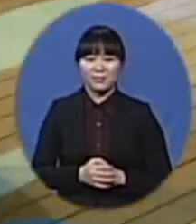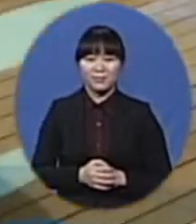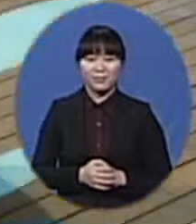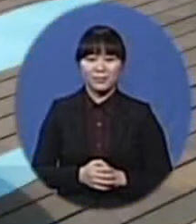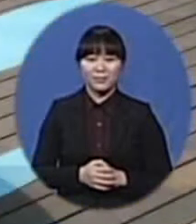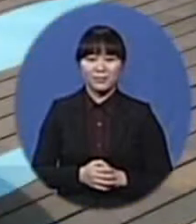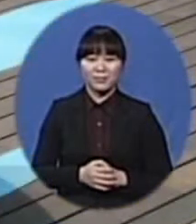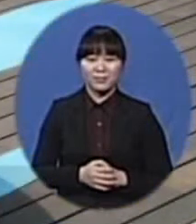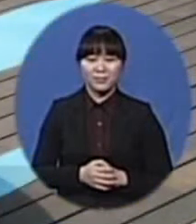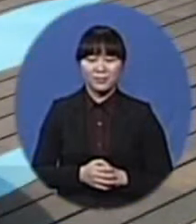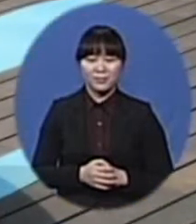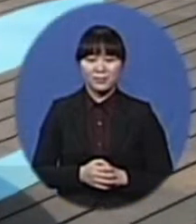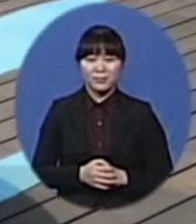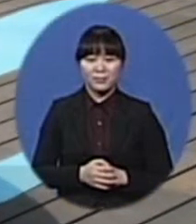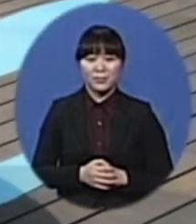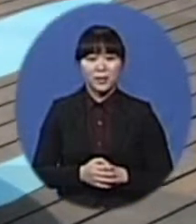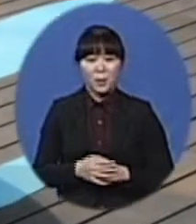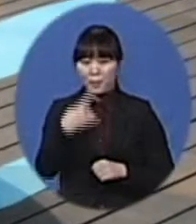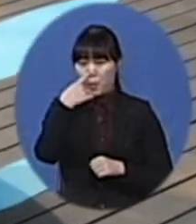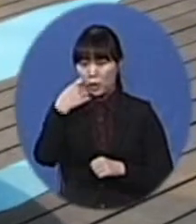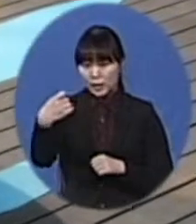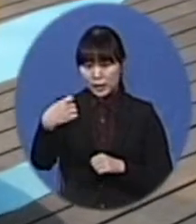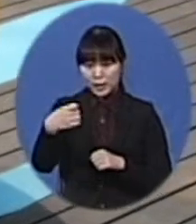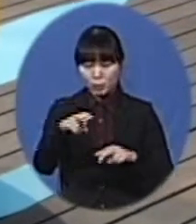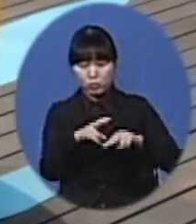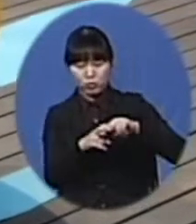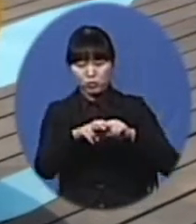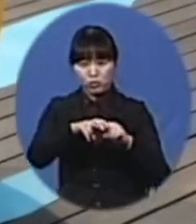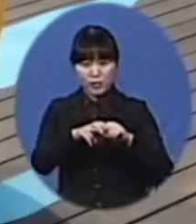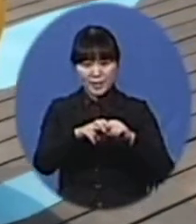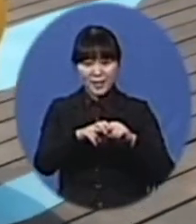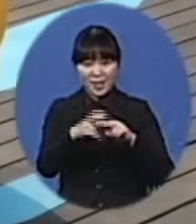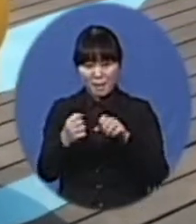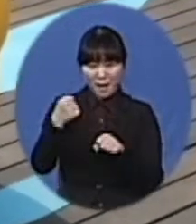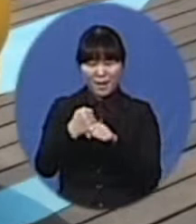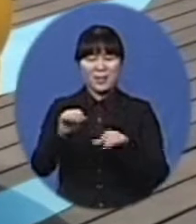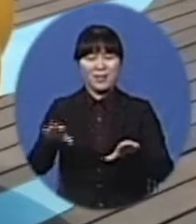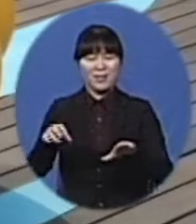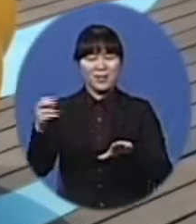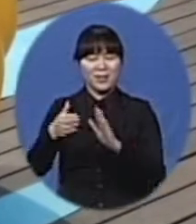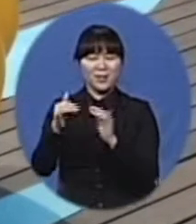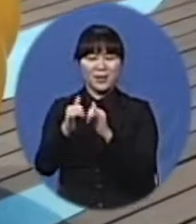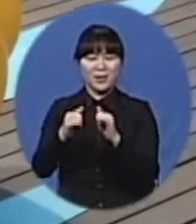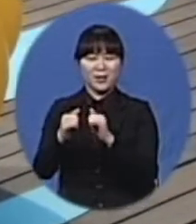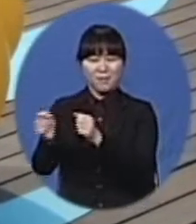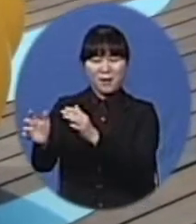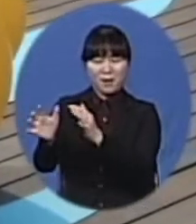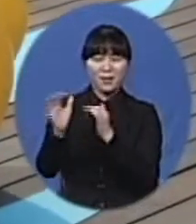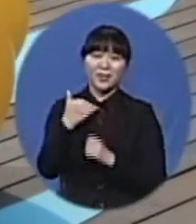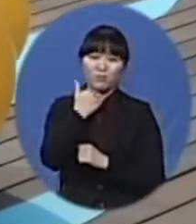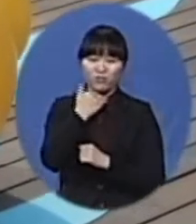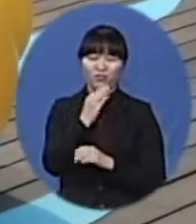하지만 멋진 흔드르자로 재탄생해 다시금 시민들의 발길을 기다리고